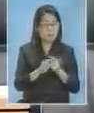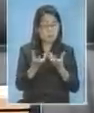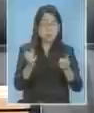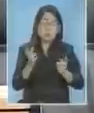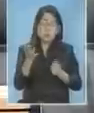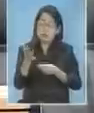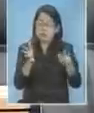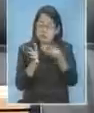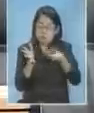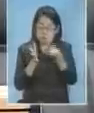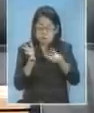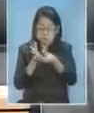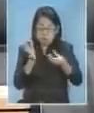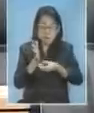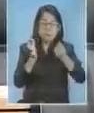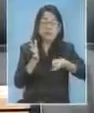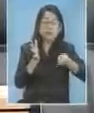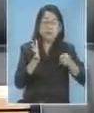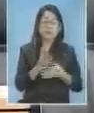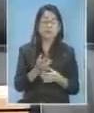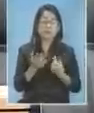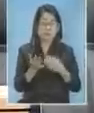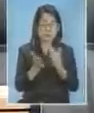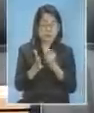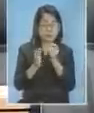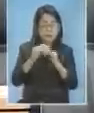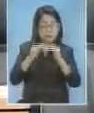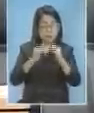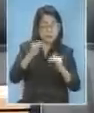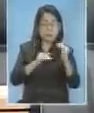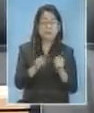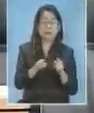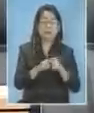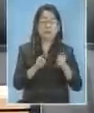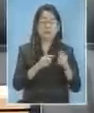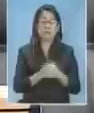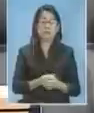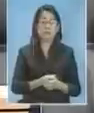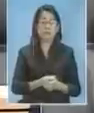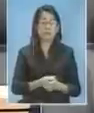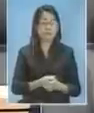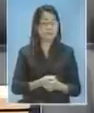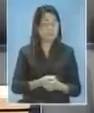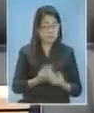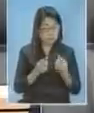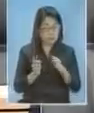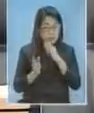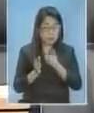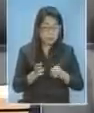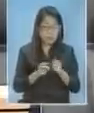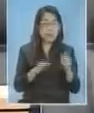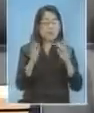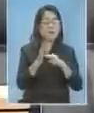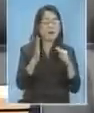ก็ใส่มา78ดินชักเพียงแต่กรอกตัวเลขต่างกันเท่านั้นเองถ้าเป็นอย่างนี้ไร้วิสัย